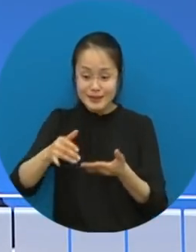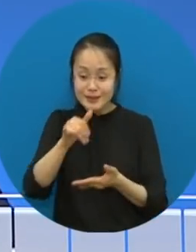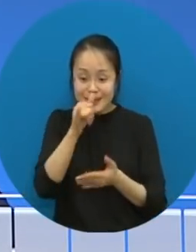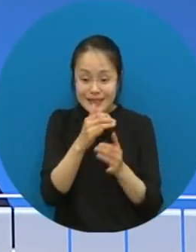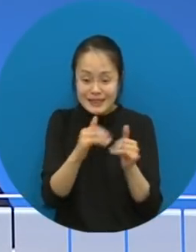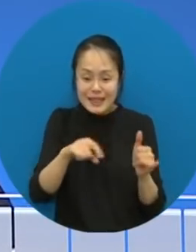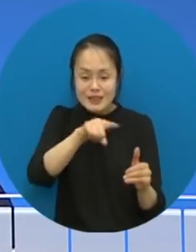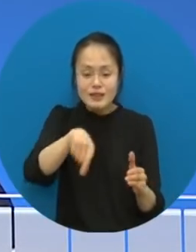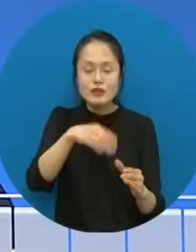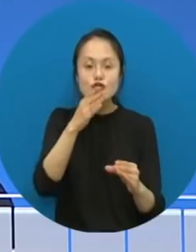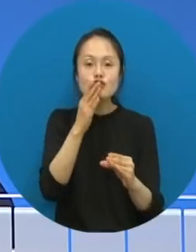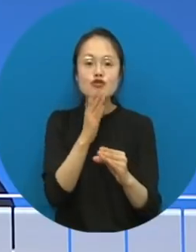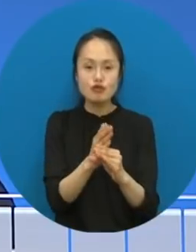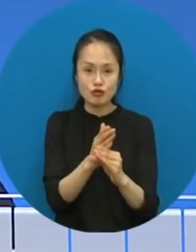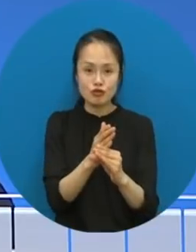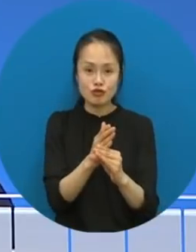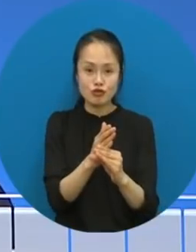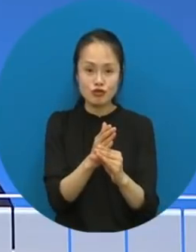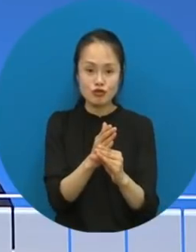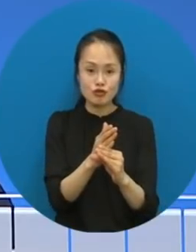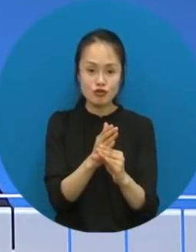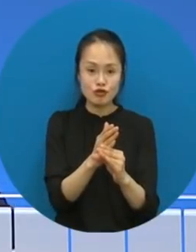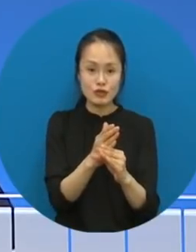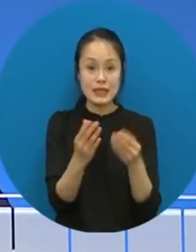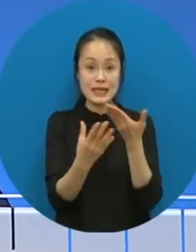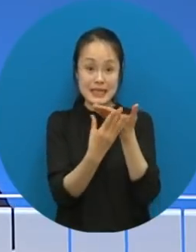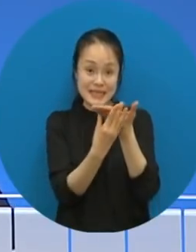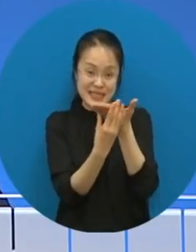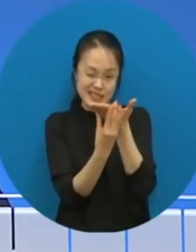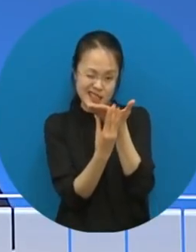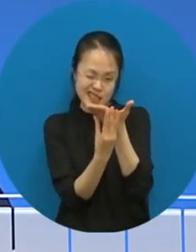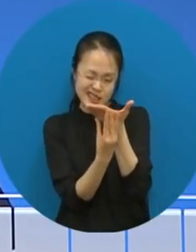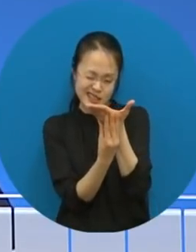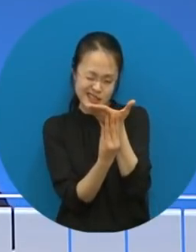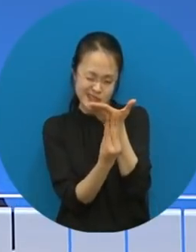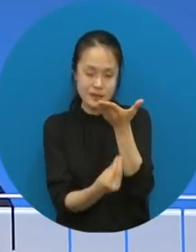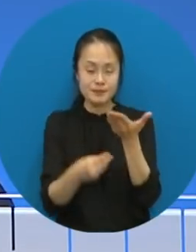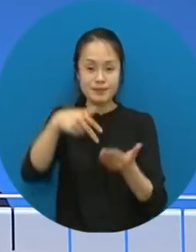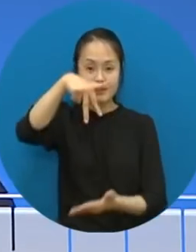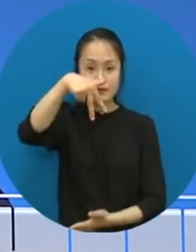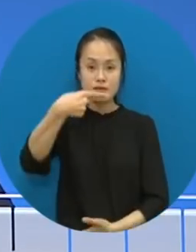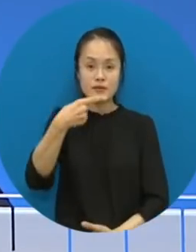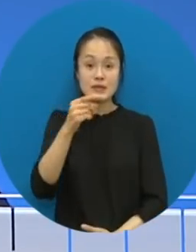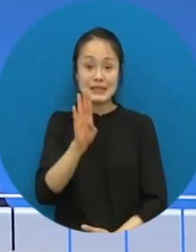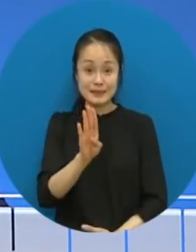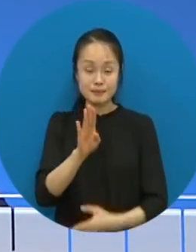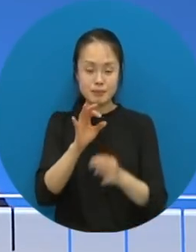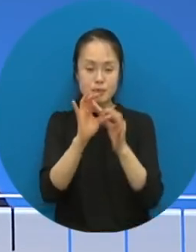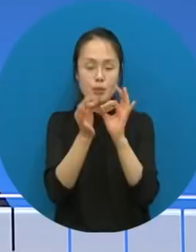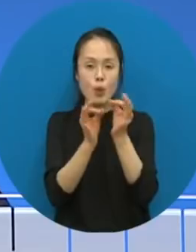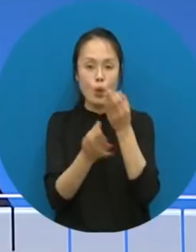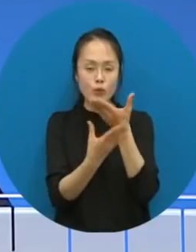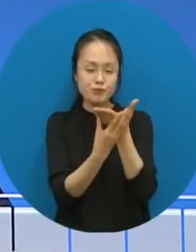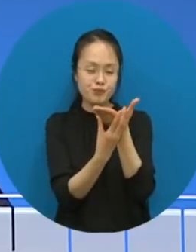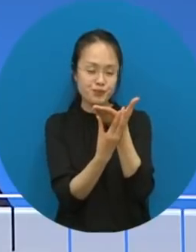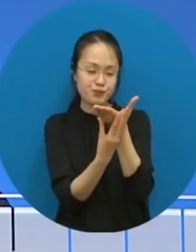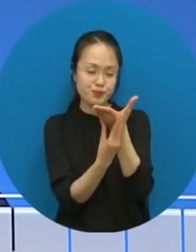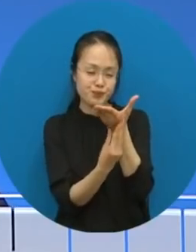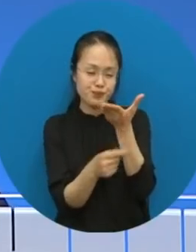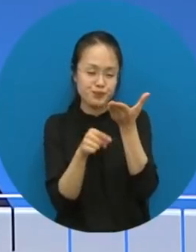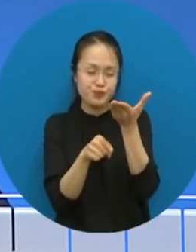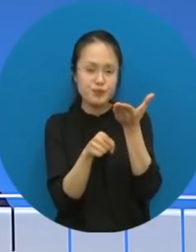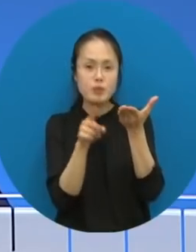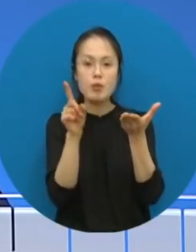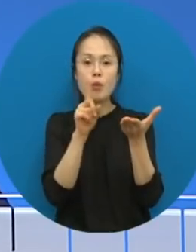뭐라고 하셨어요? 그 중에서도 즙이 있는지 보라 하셨습니다. 그 즙이 뭔지 아십니까? 예수 그리스도의